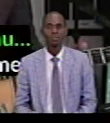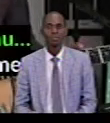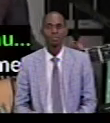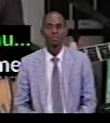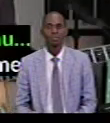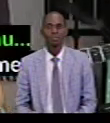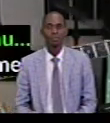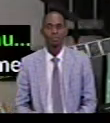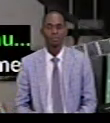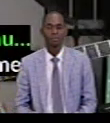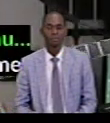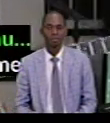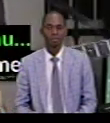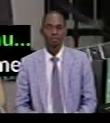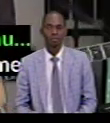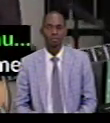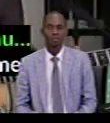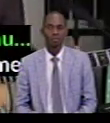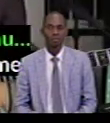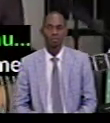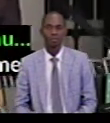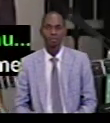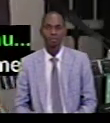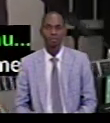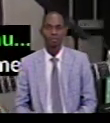Allez, on tape des mains.